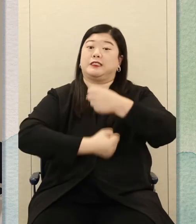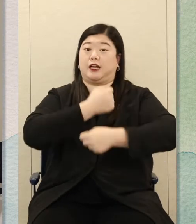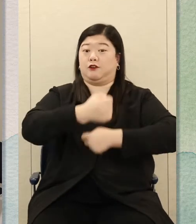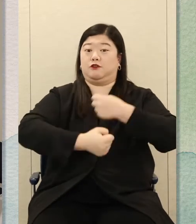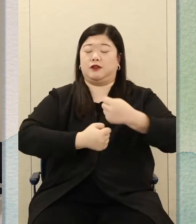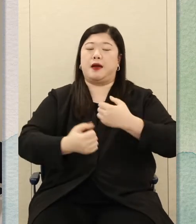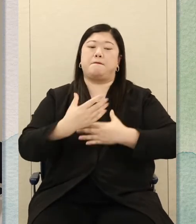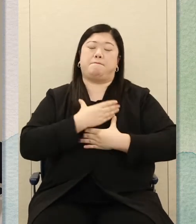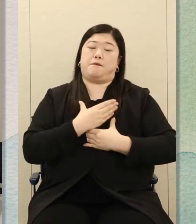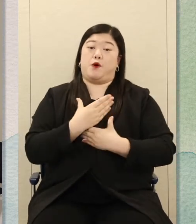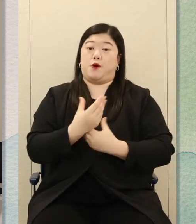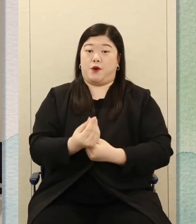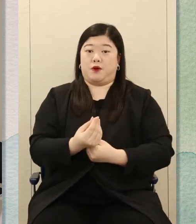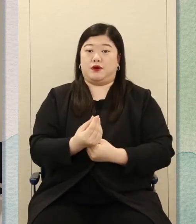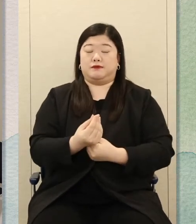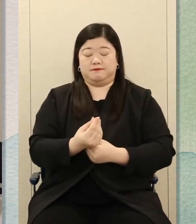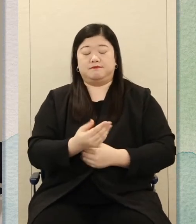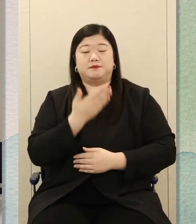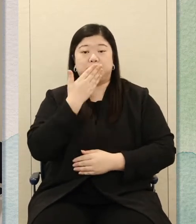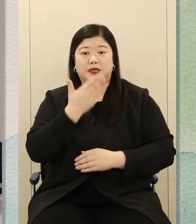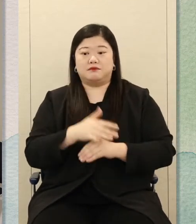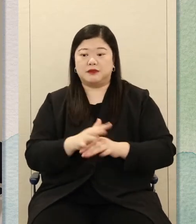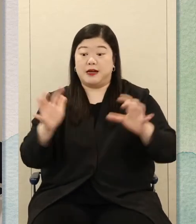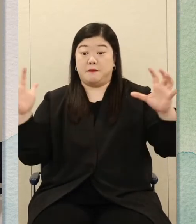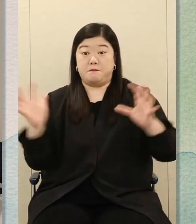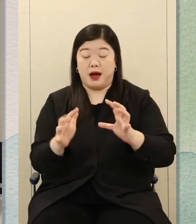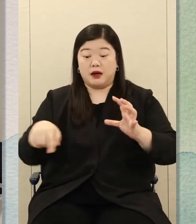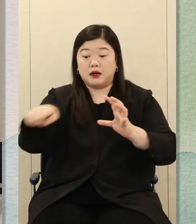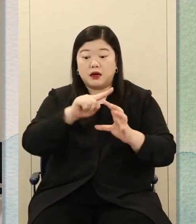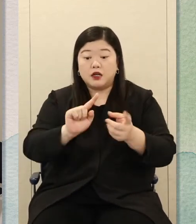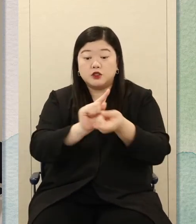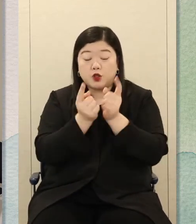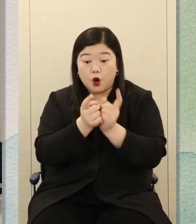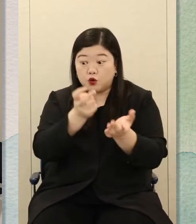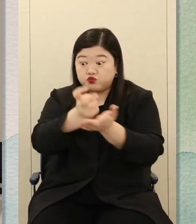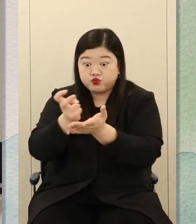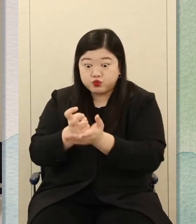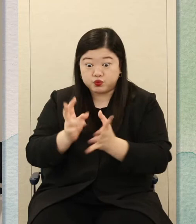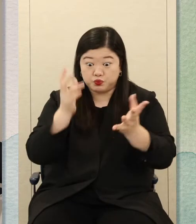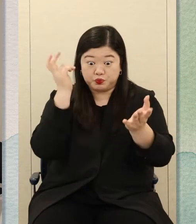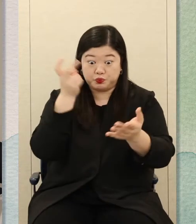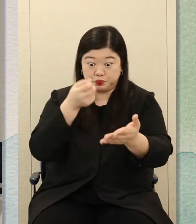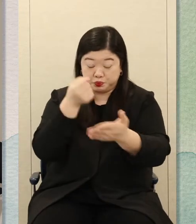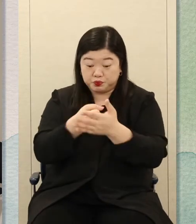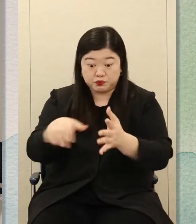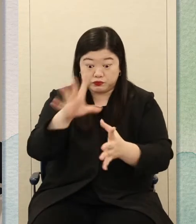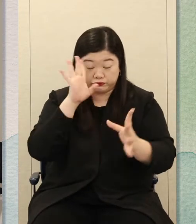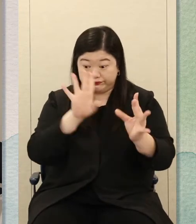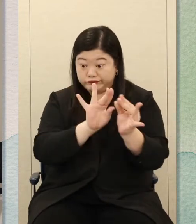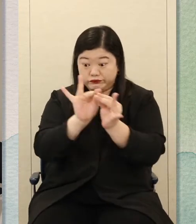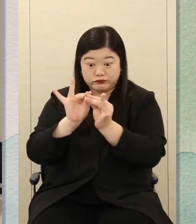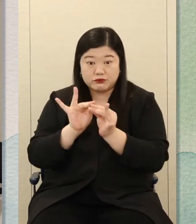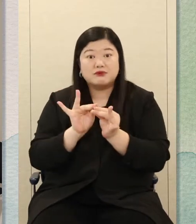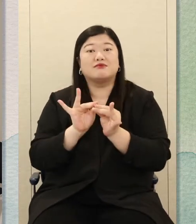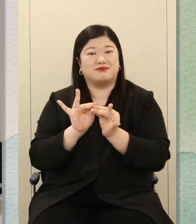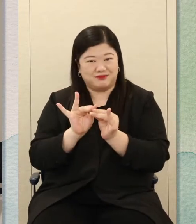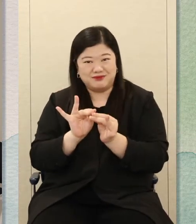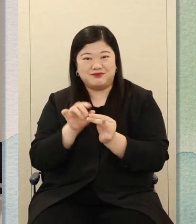있기보다는 자기 모임, 만난 사람들이 예, 규칙을 잘 정해가지고 예,